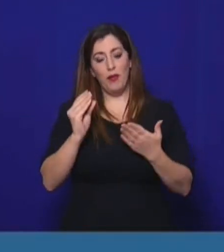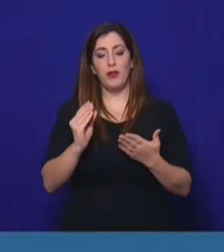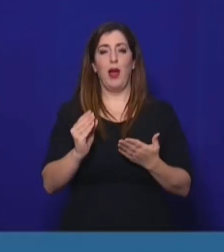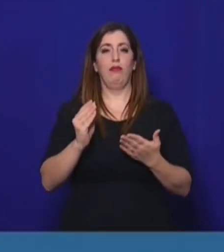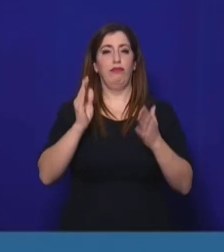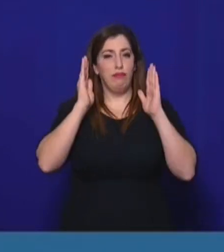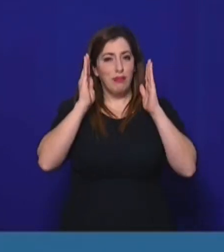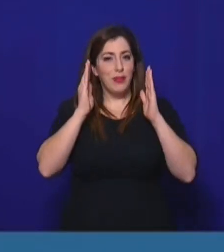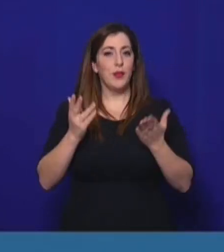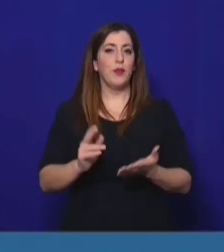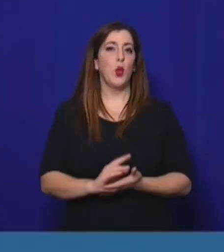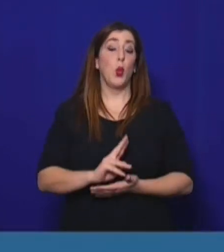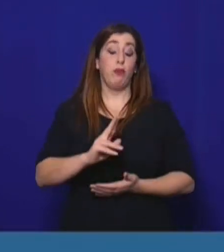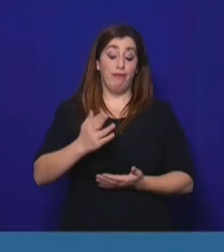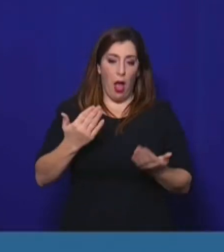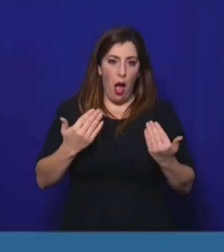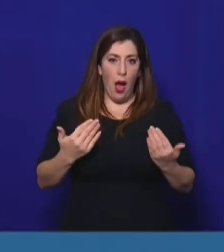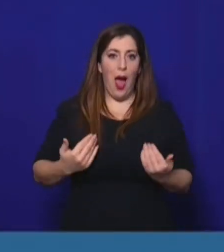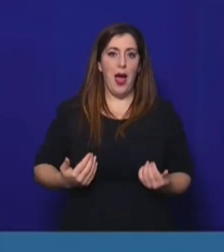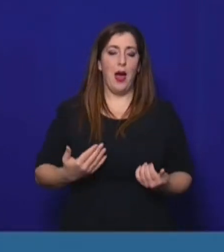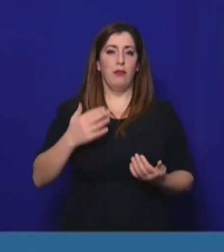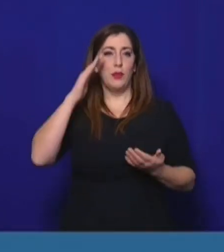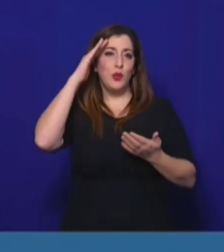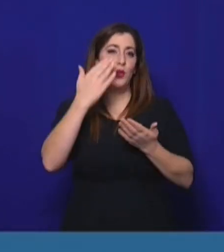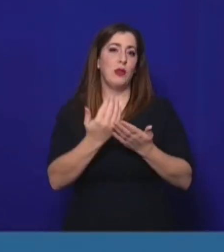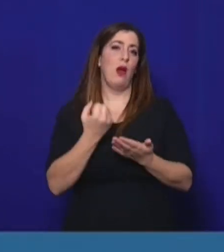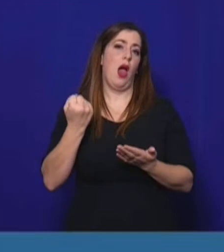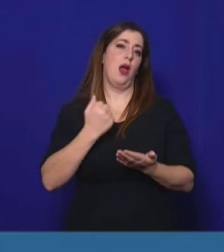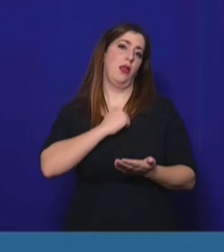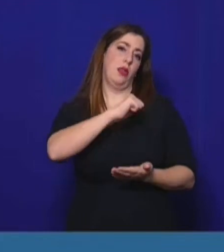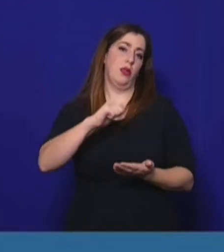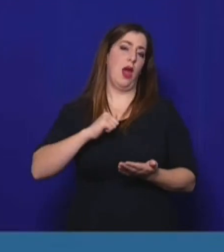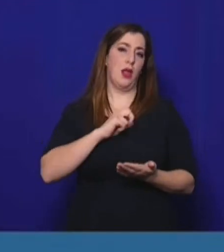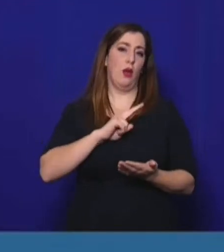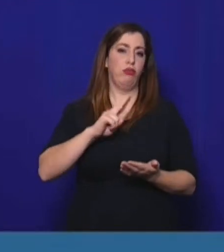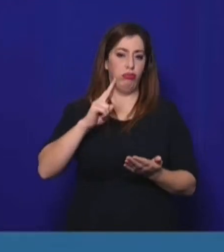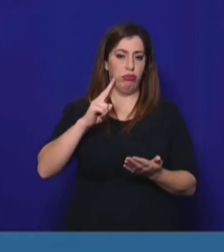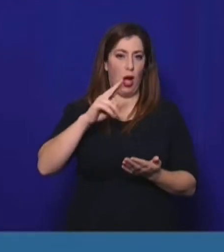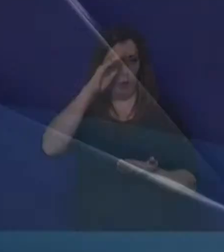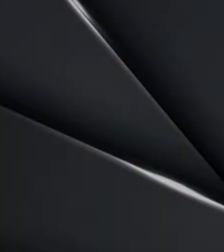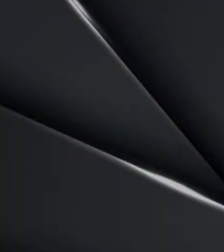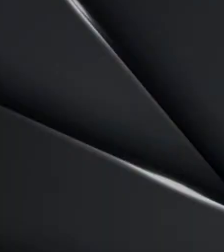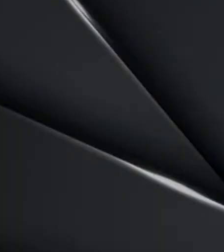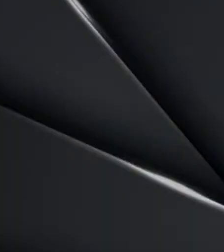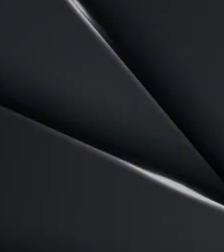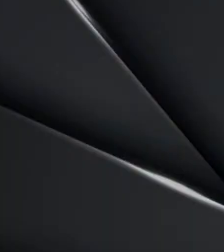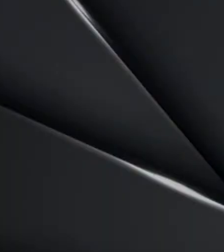tal-attenzjoni tagħkom u ejja nieħdu ħsieb saħħitna u saħħet dawk ta' madwarna. Grazzi.